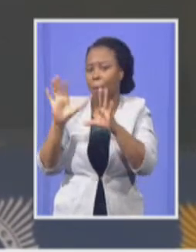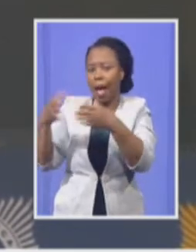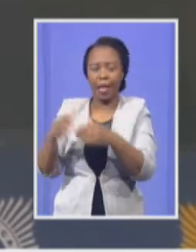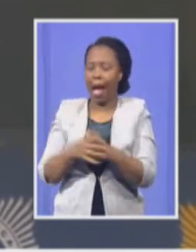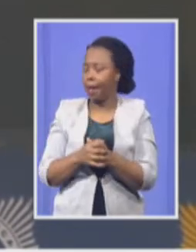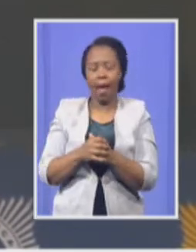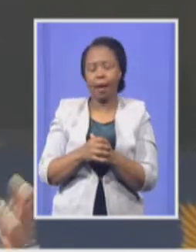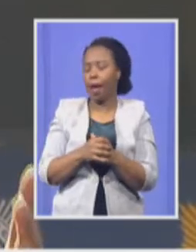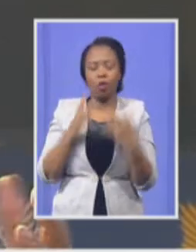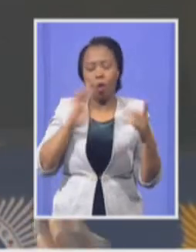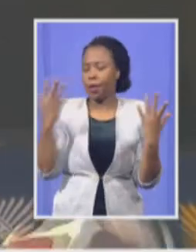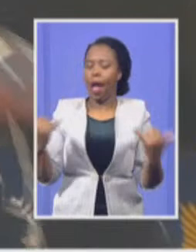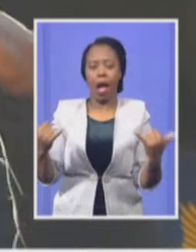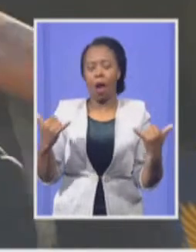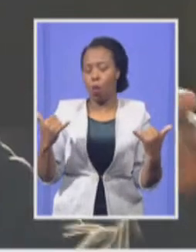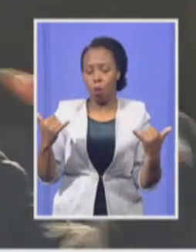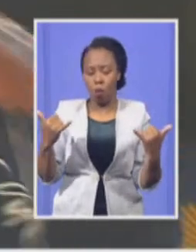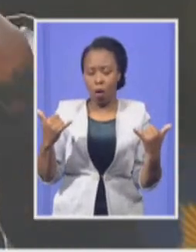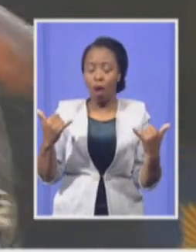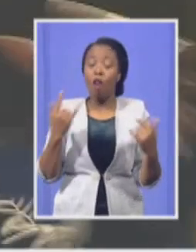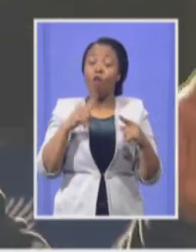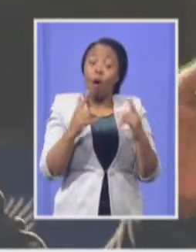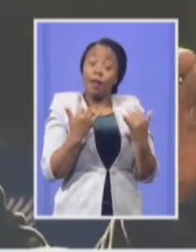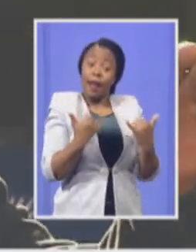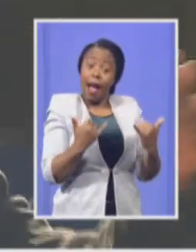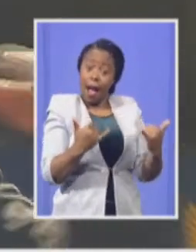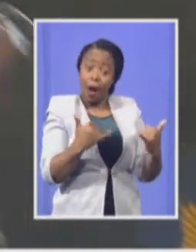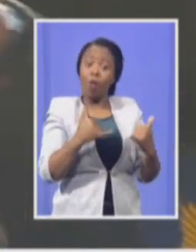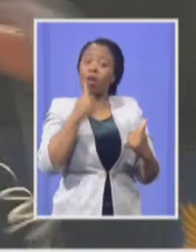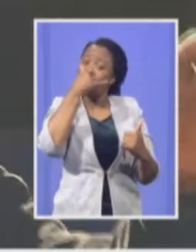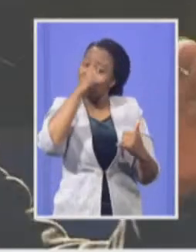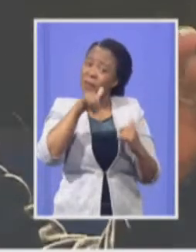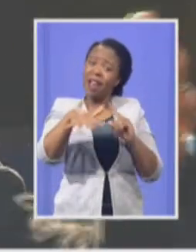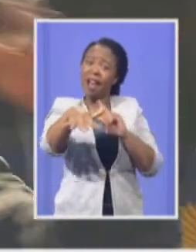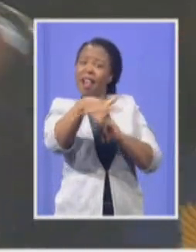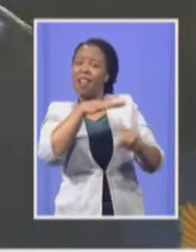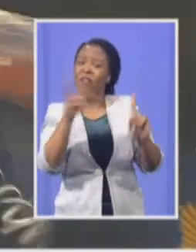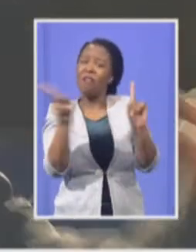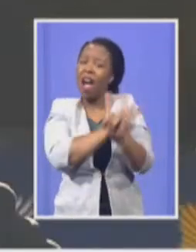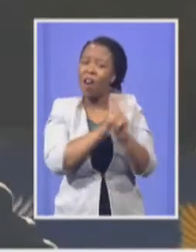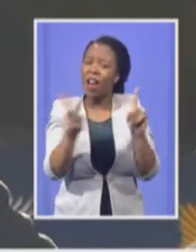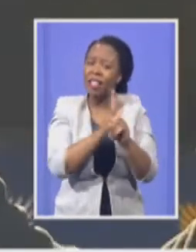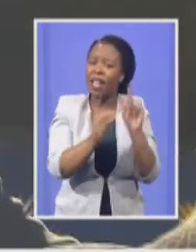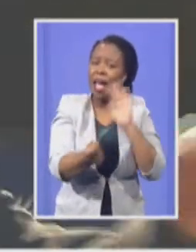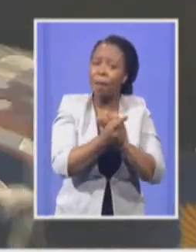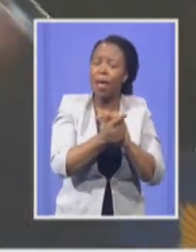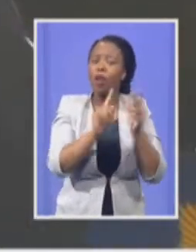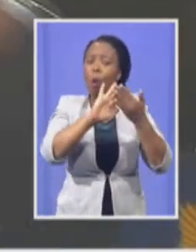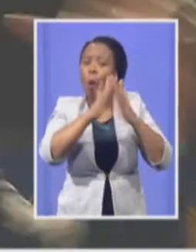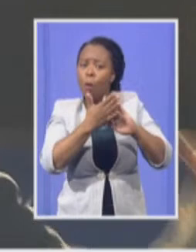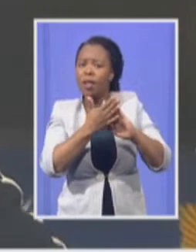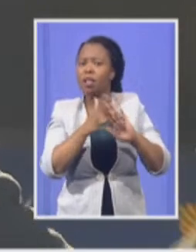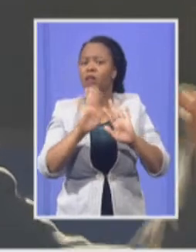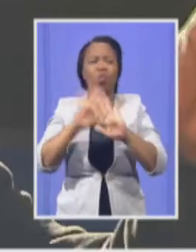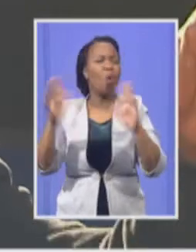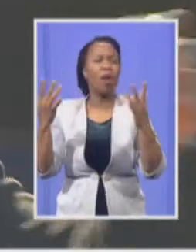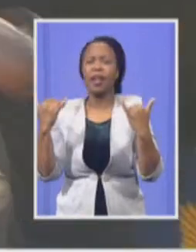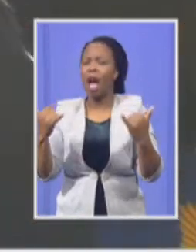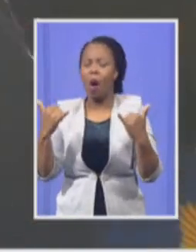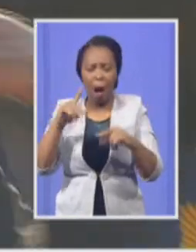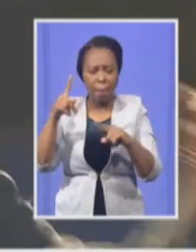siyeza okwamanje sisadila nodlame neviolence nomphakathi asikakabuza